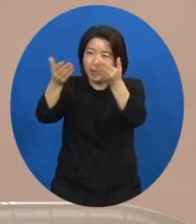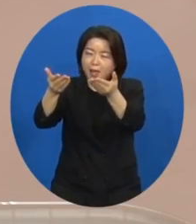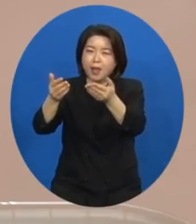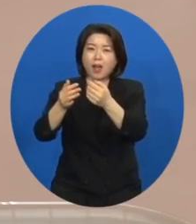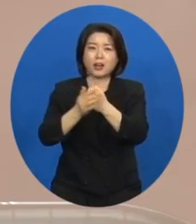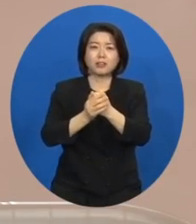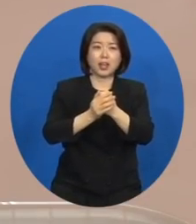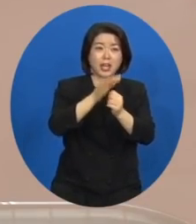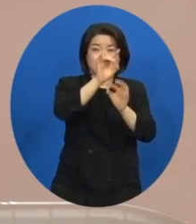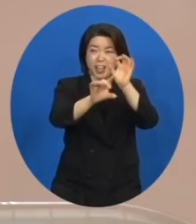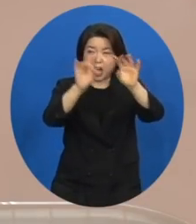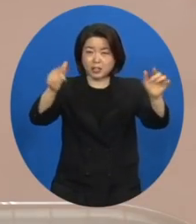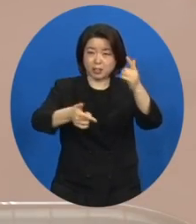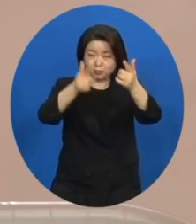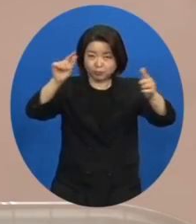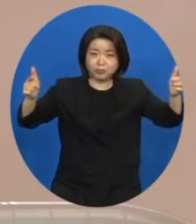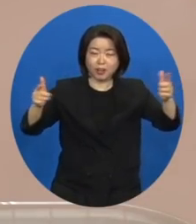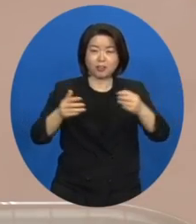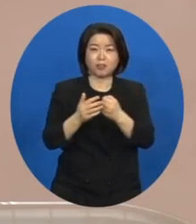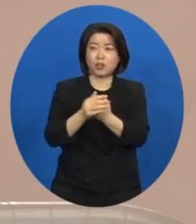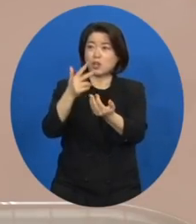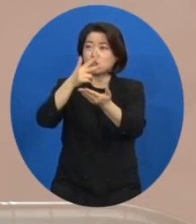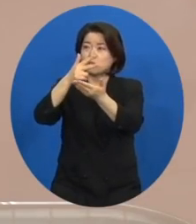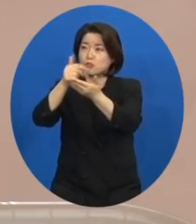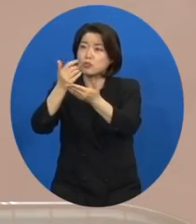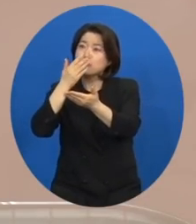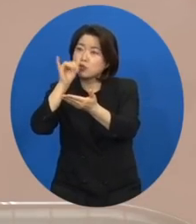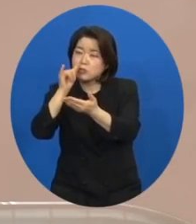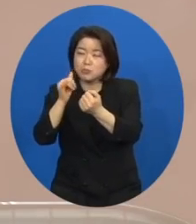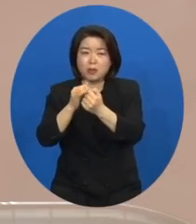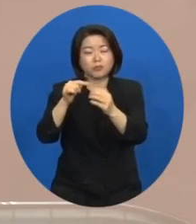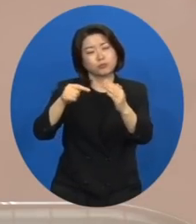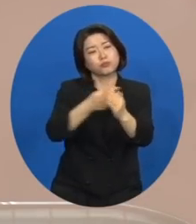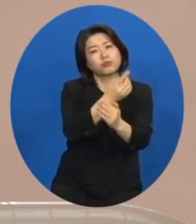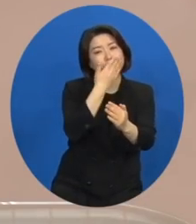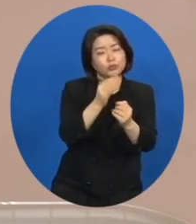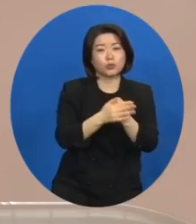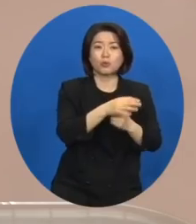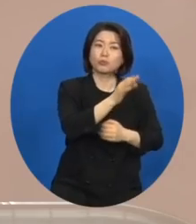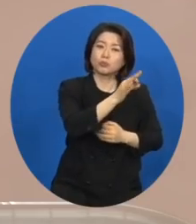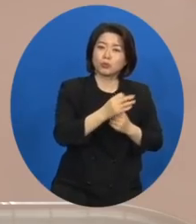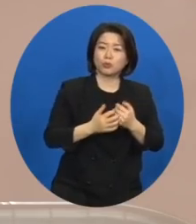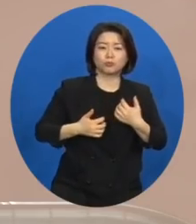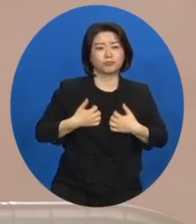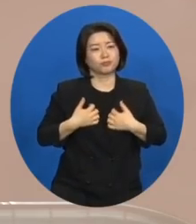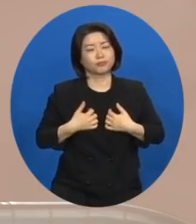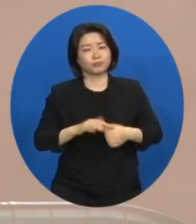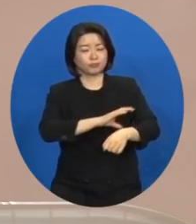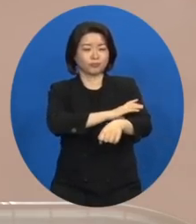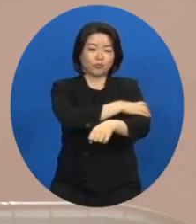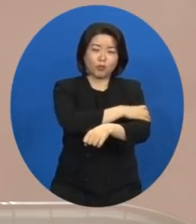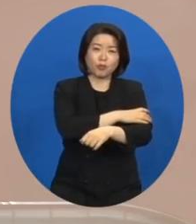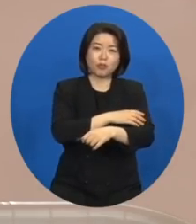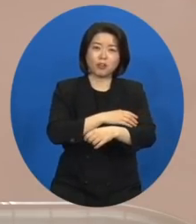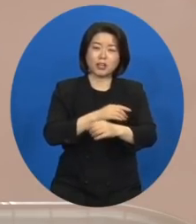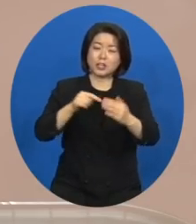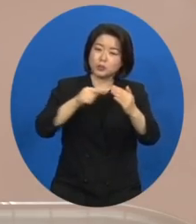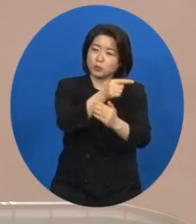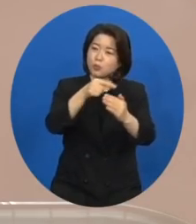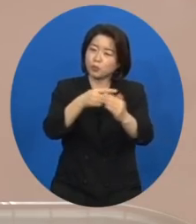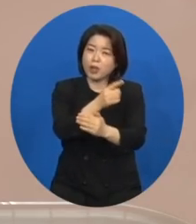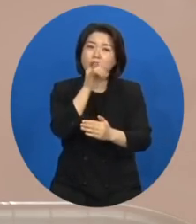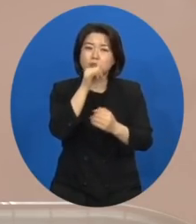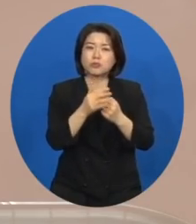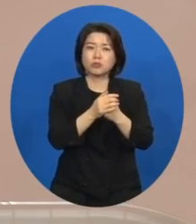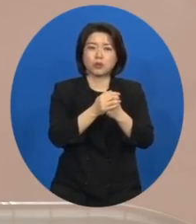거예요 주님 일 수도 있지만 줌이 아닐 수도 있어요 돈일 수도 있고 아까 말씀드린대로 쾌락 일수도 있고 걸려 될 수 있습니다 주님은 두번째